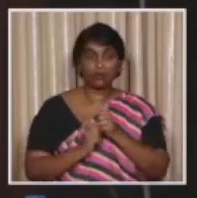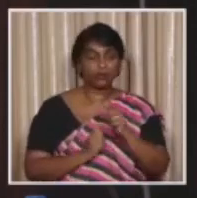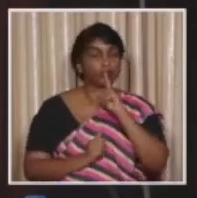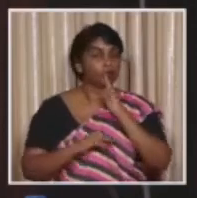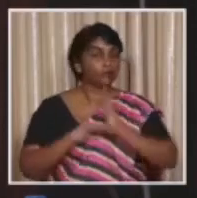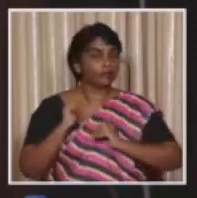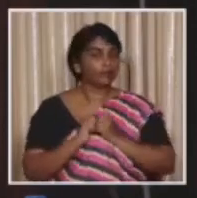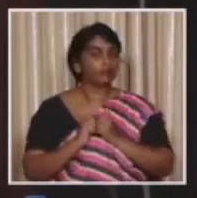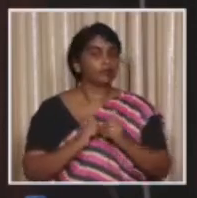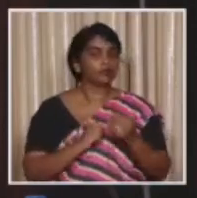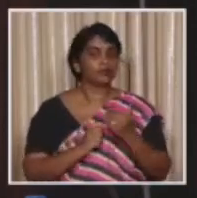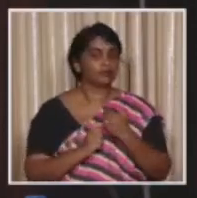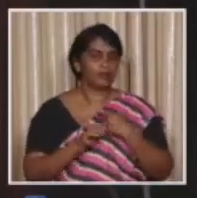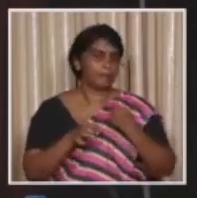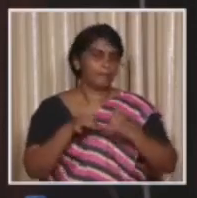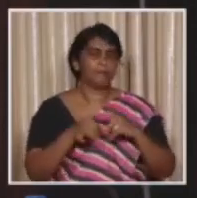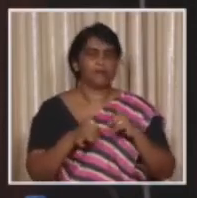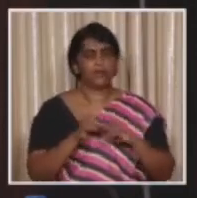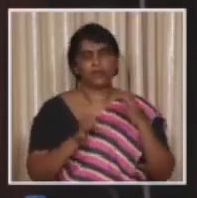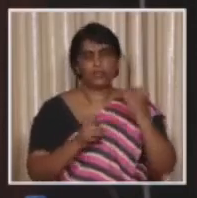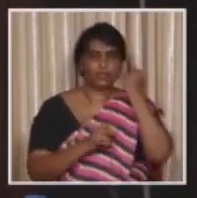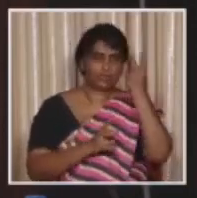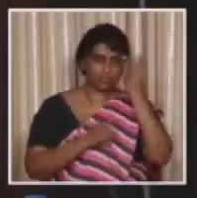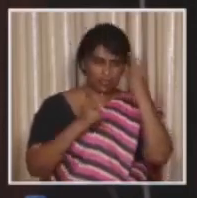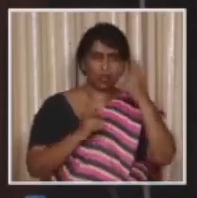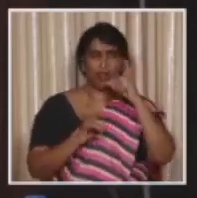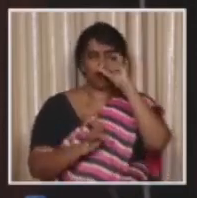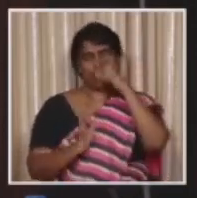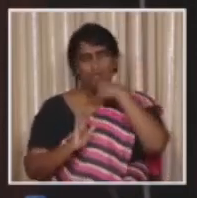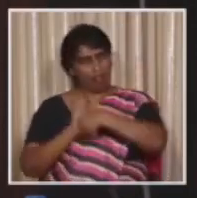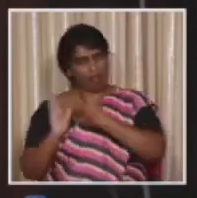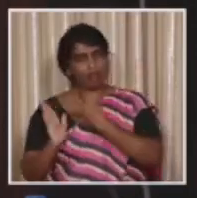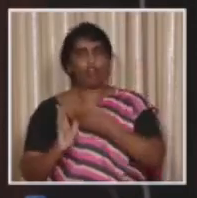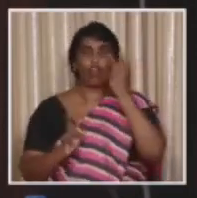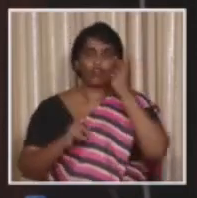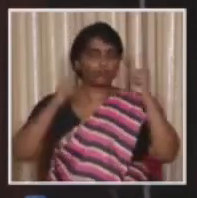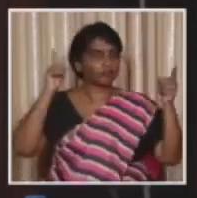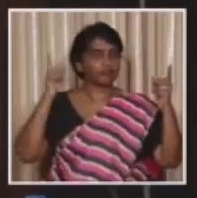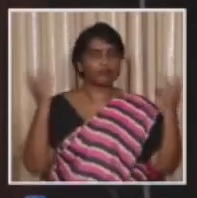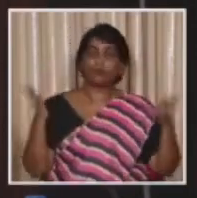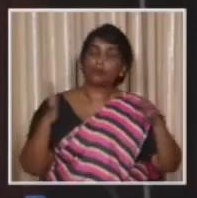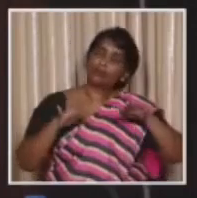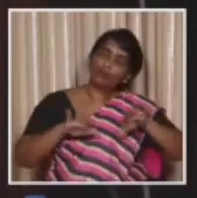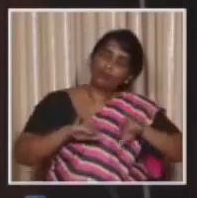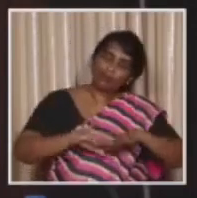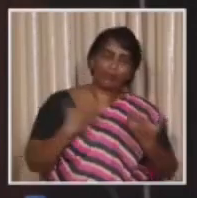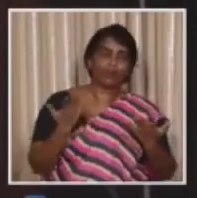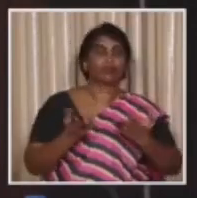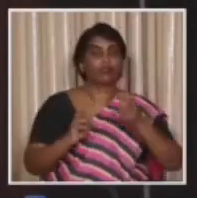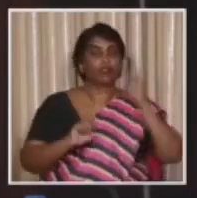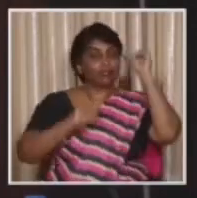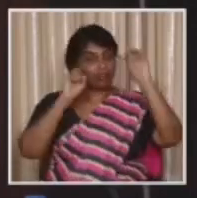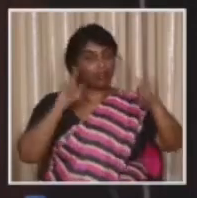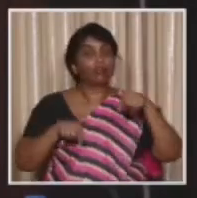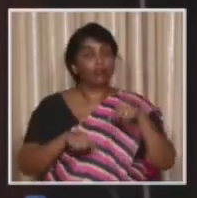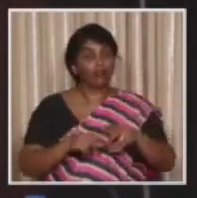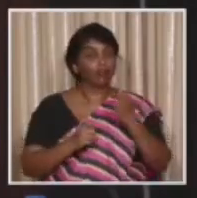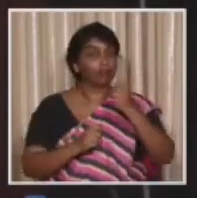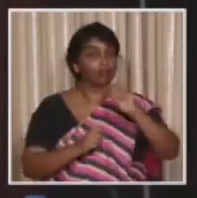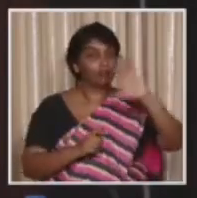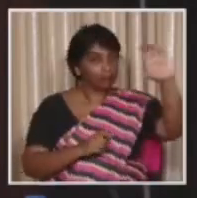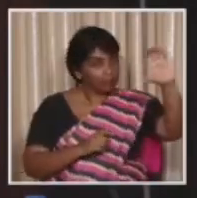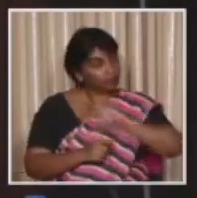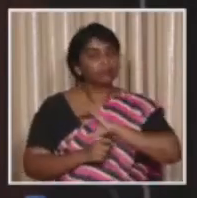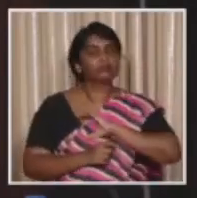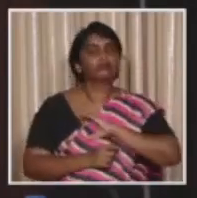ක්‍රියාමාර්ග සම්බන්ධව මම ප්‍රශ්න කරන්න ඒක සිංගප්පූරුවේ දානවද ලංකාවේ දානවද ඕස්ට්‍රේලියාවේ දාන මොන තුත්තු ගොඩියක දාලා හරි මේ වන්දි